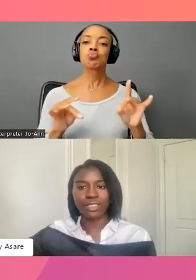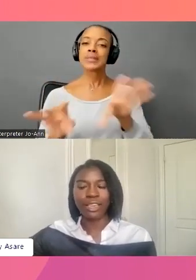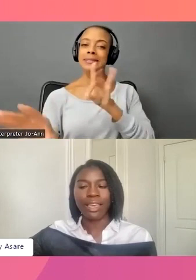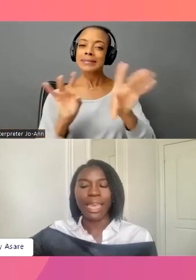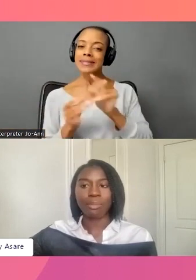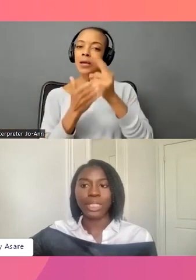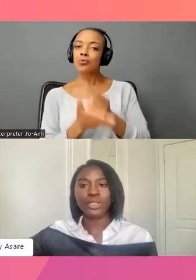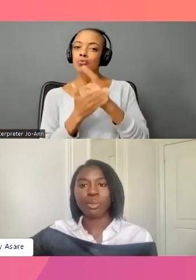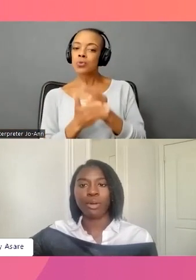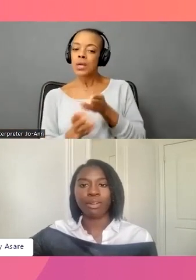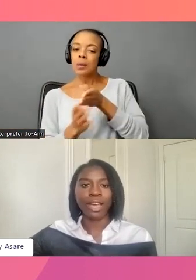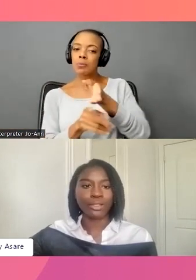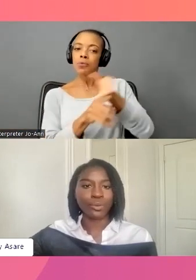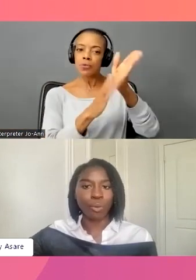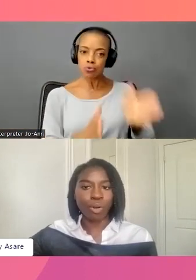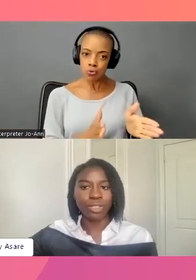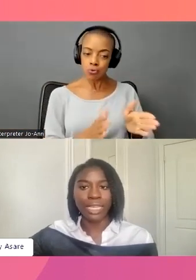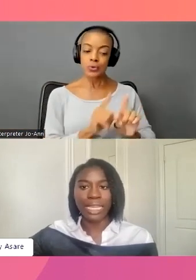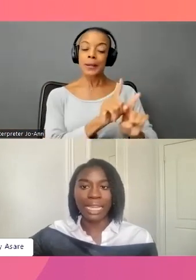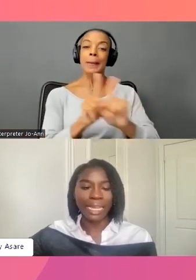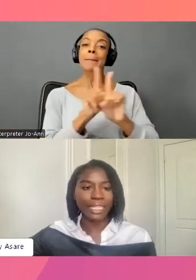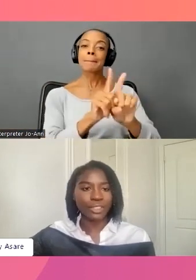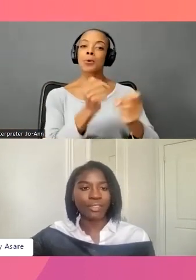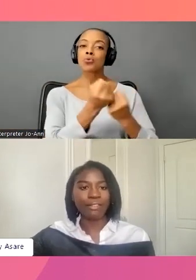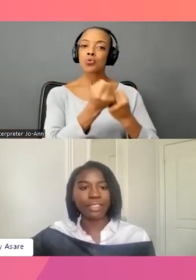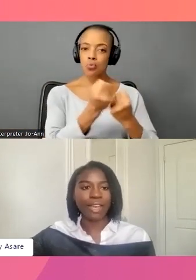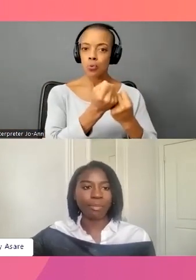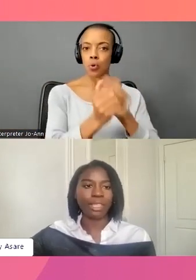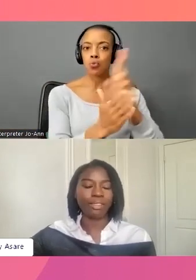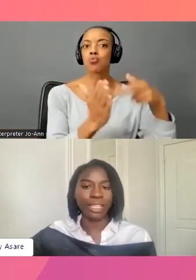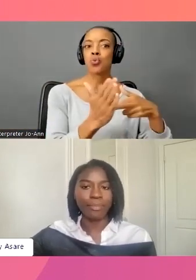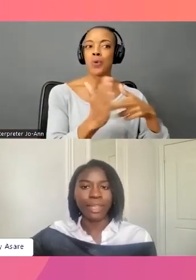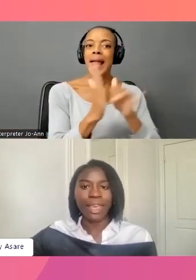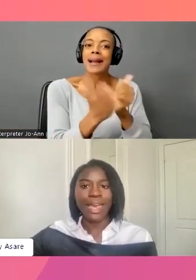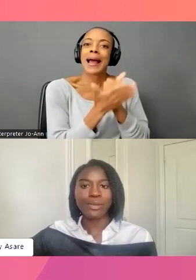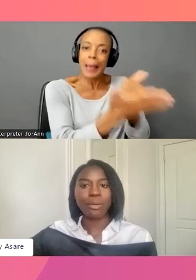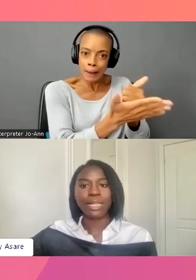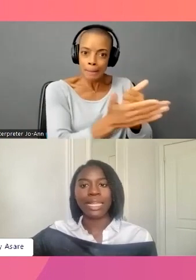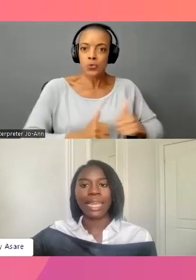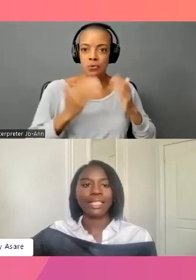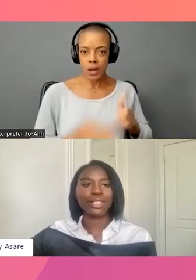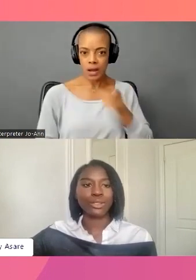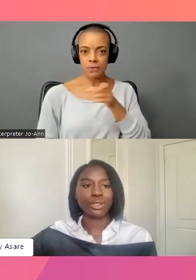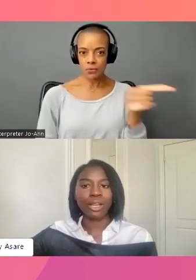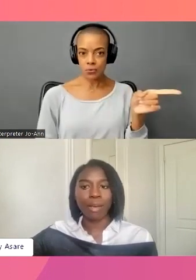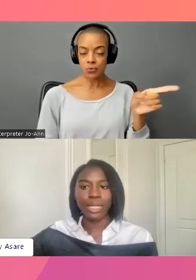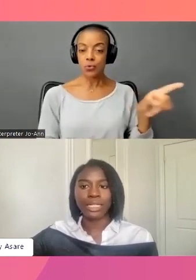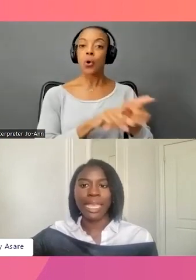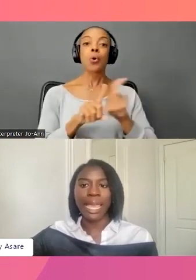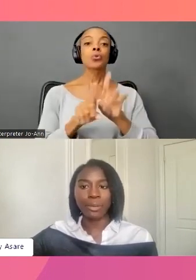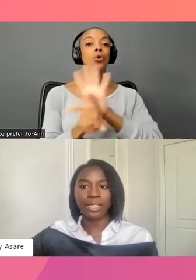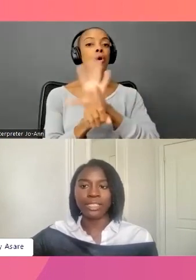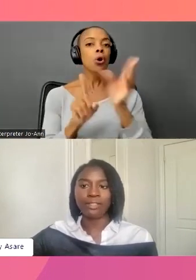des connaissances sur le rôle de certains professionnels de réadaptation et fournisseurs de soutien par les pairs dans l'aide aux survivantes de